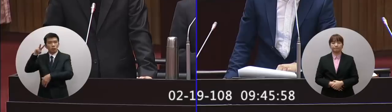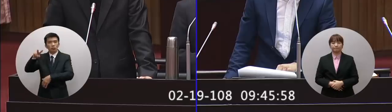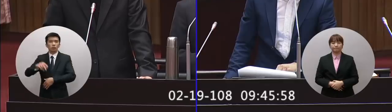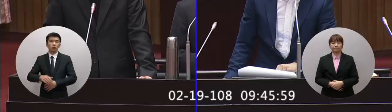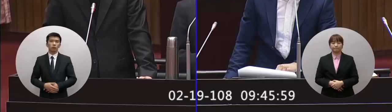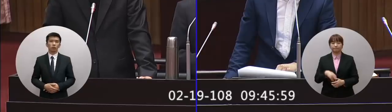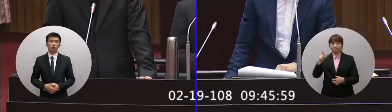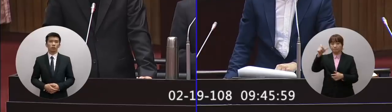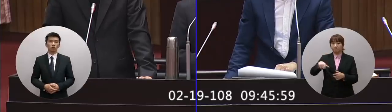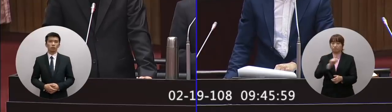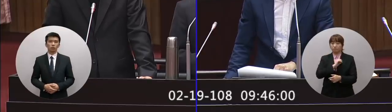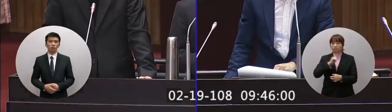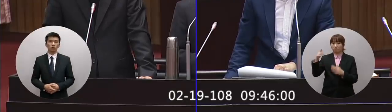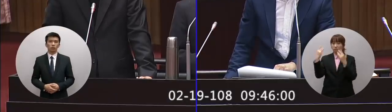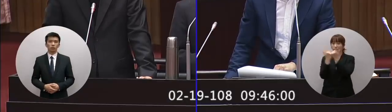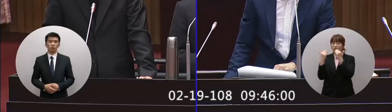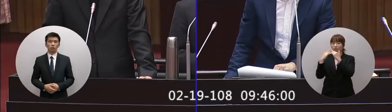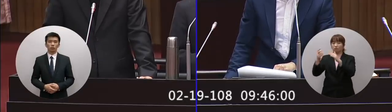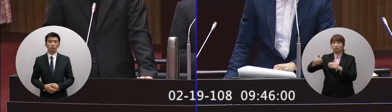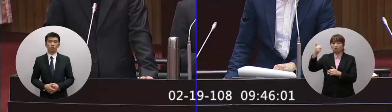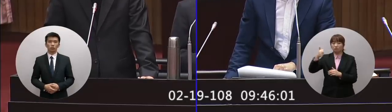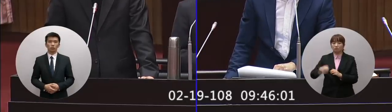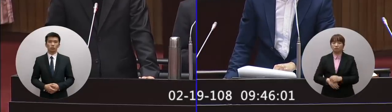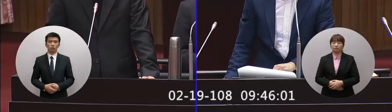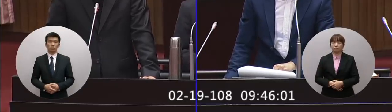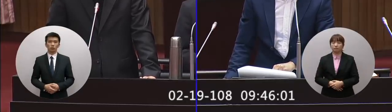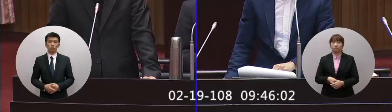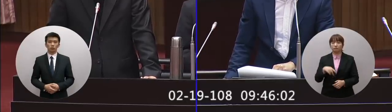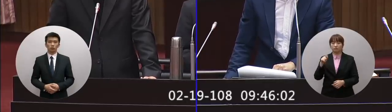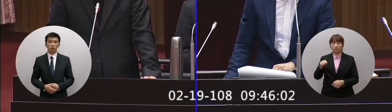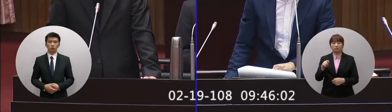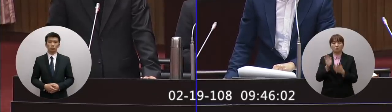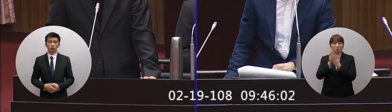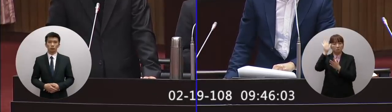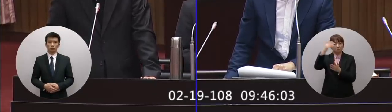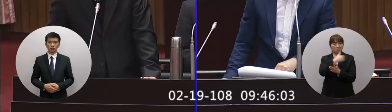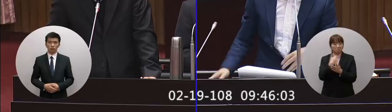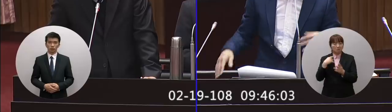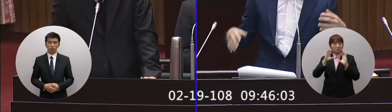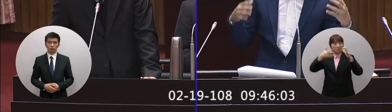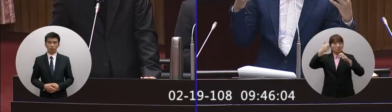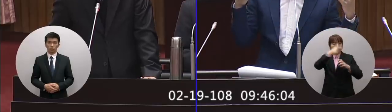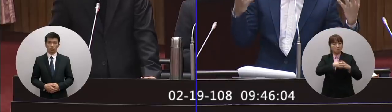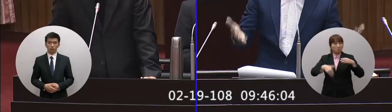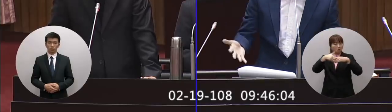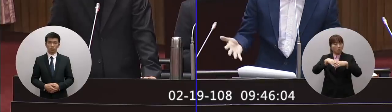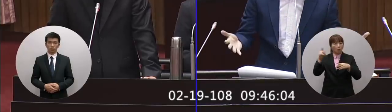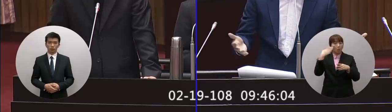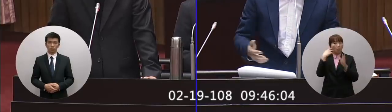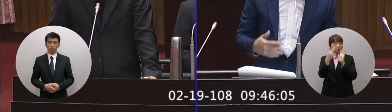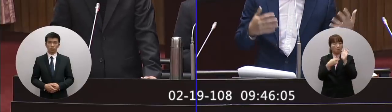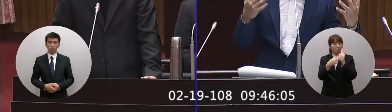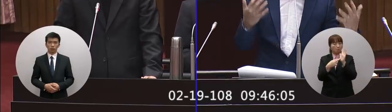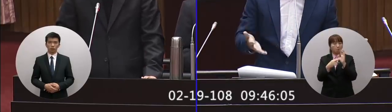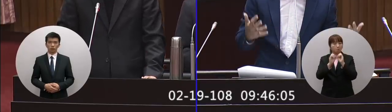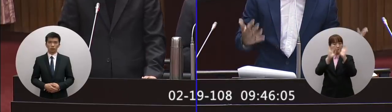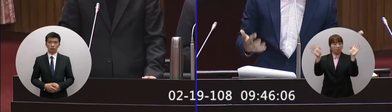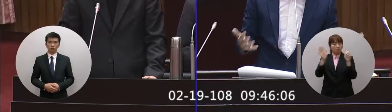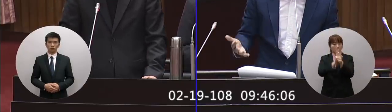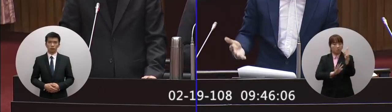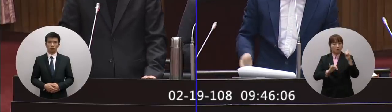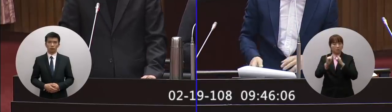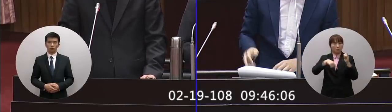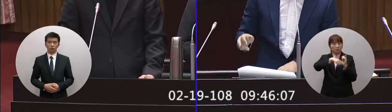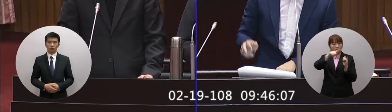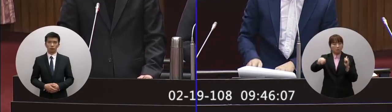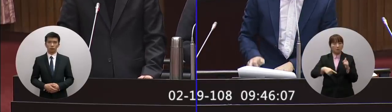个人意见，他是台北市长，他未来可能会参选总统。当他这个态度讲出来的时候，影响民